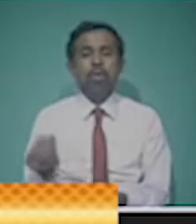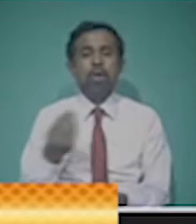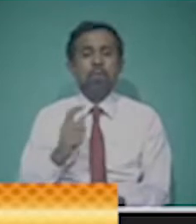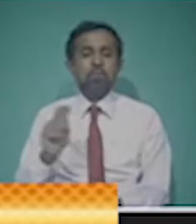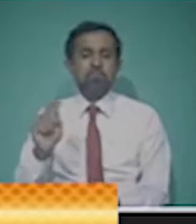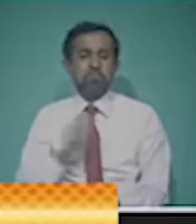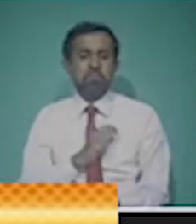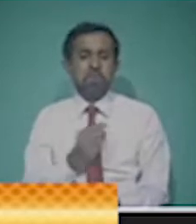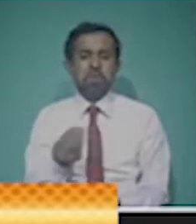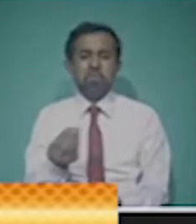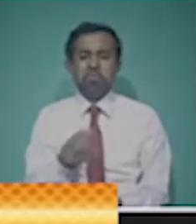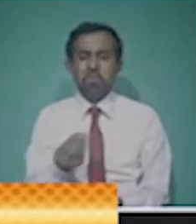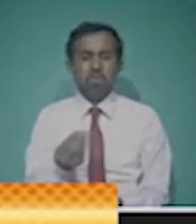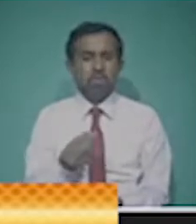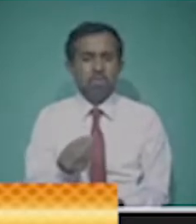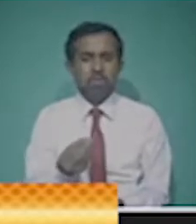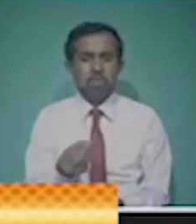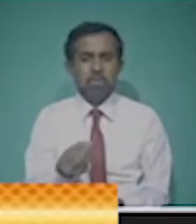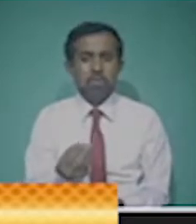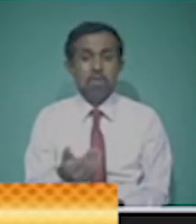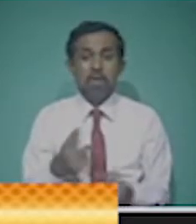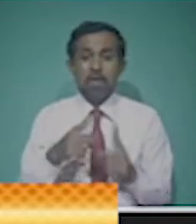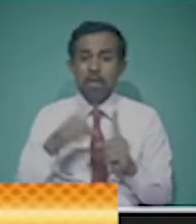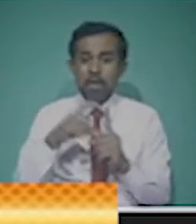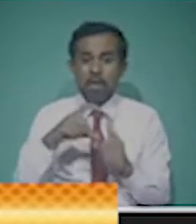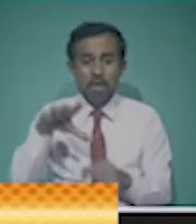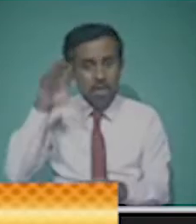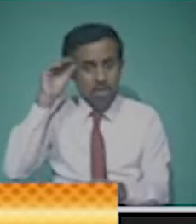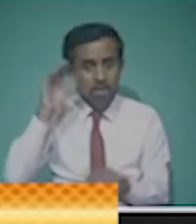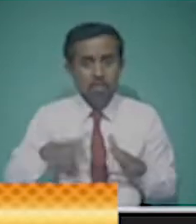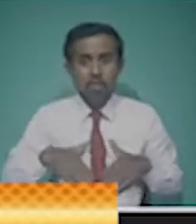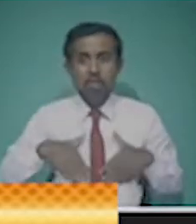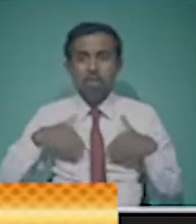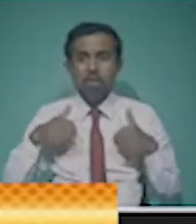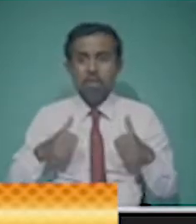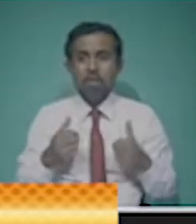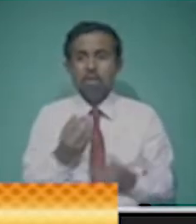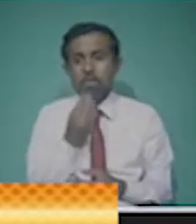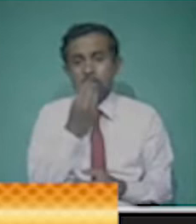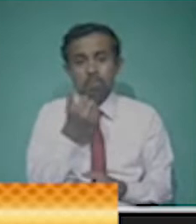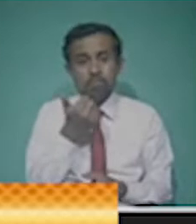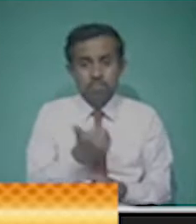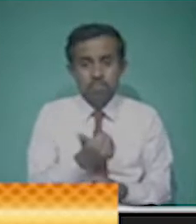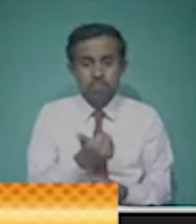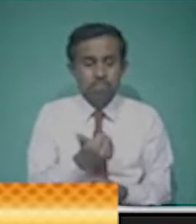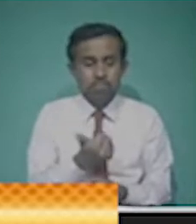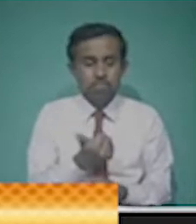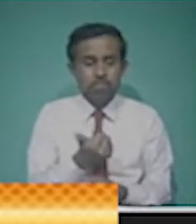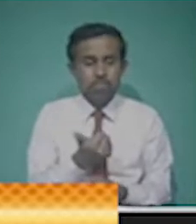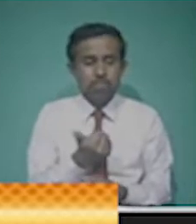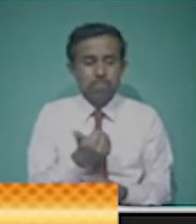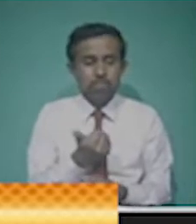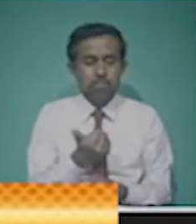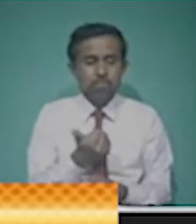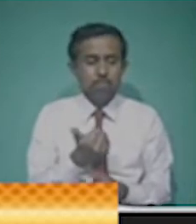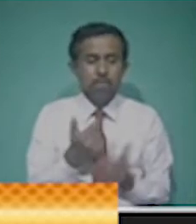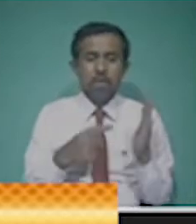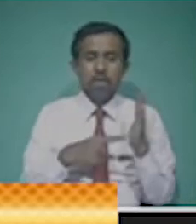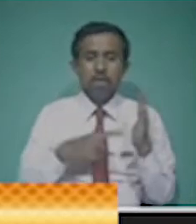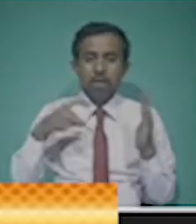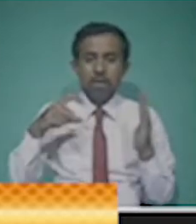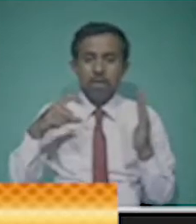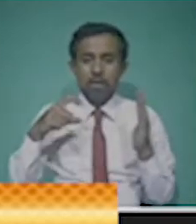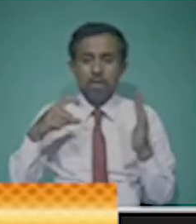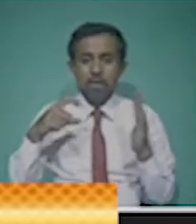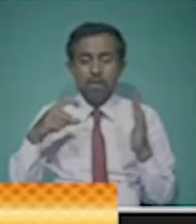abanggal kalbi suhada aram posha ke tolil turai Tolik nurut turai, por pariya pinnya revi sendiri kau ni dikaga.